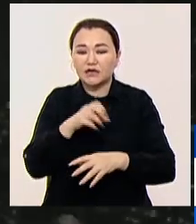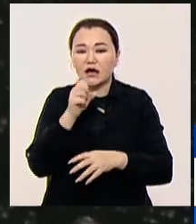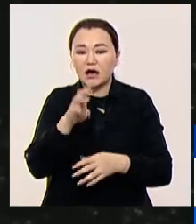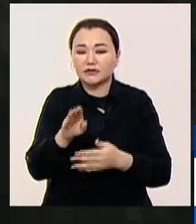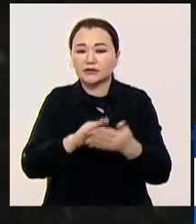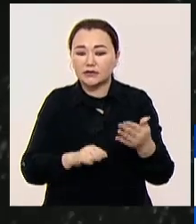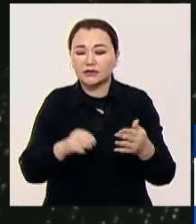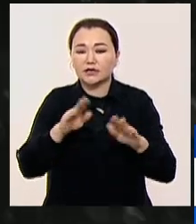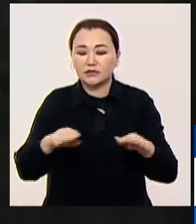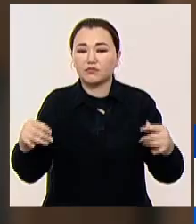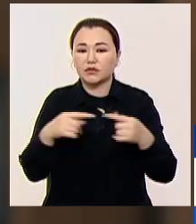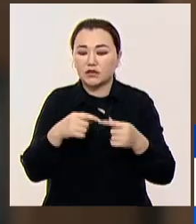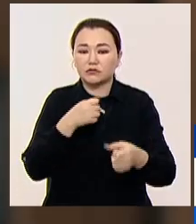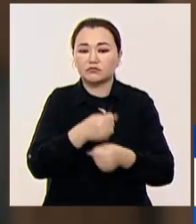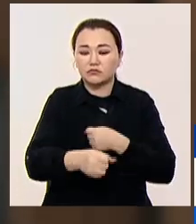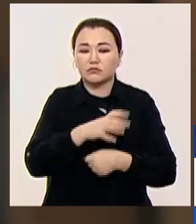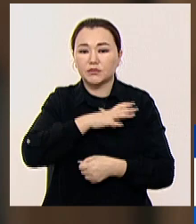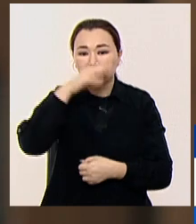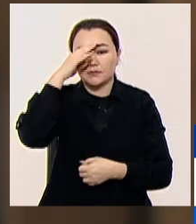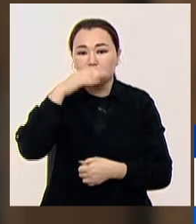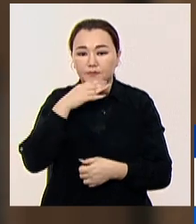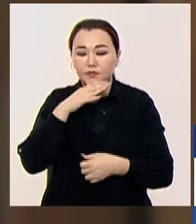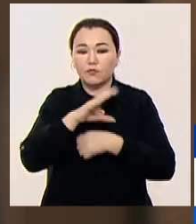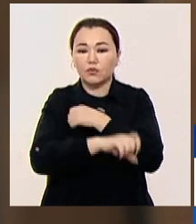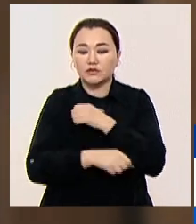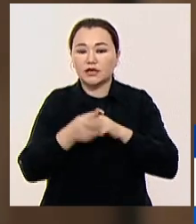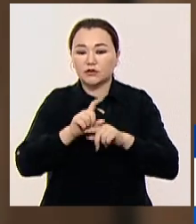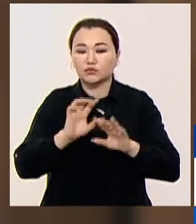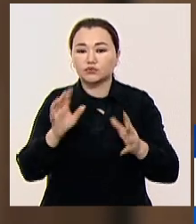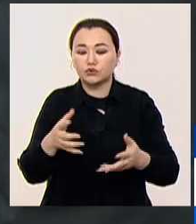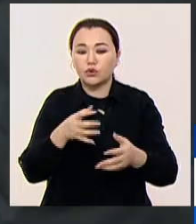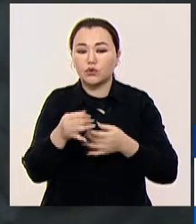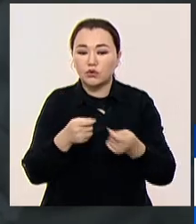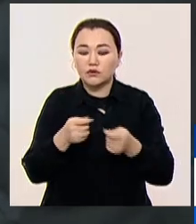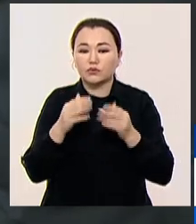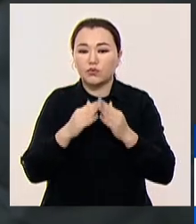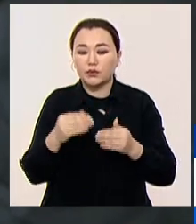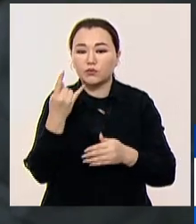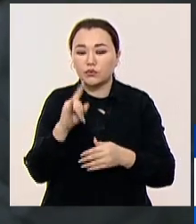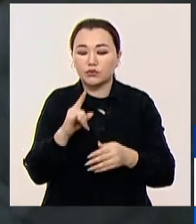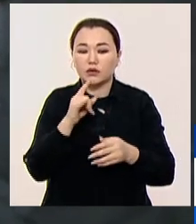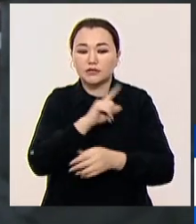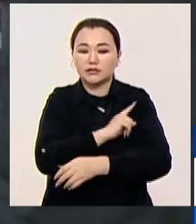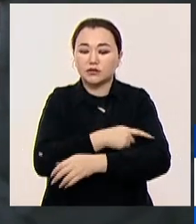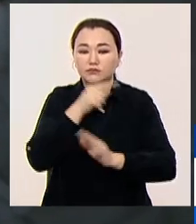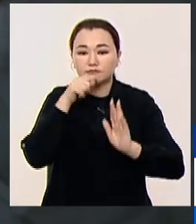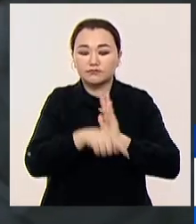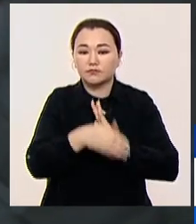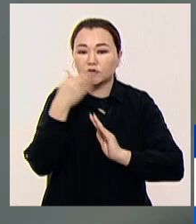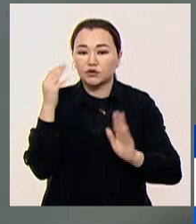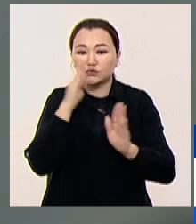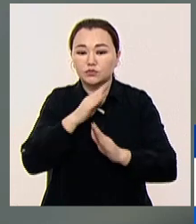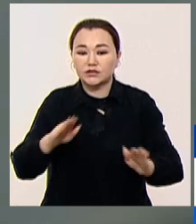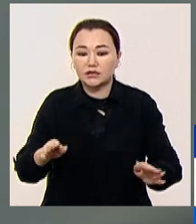дети подтвердили, что руку на них поднимал папа. После этого происшествия у руководства дома ребенка не было полномочий вмешиваться в судьбу